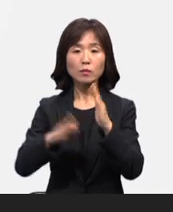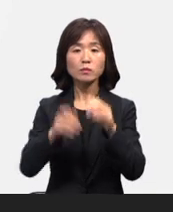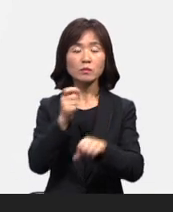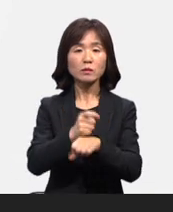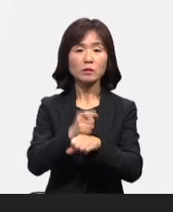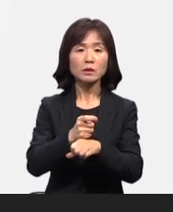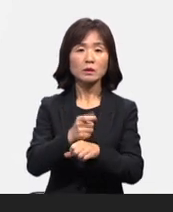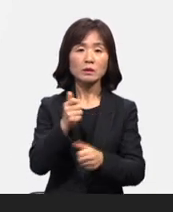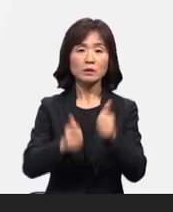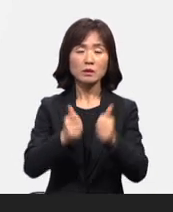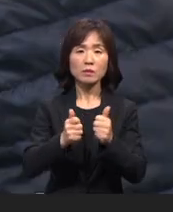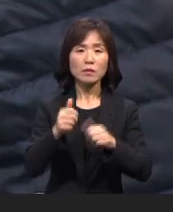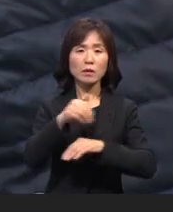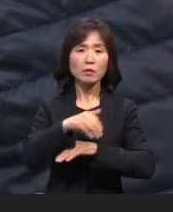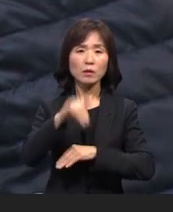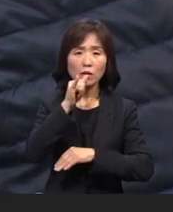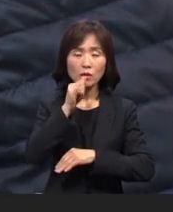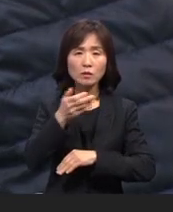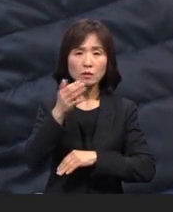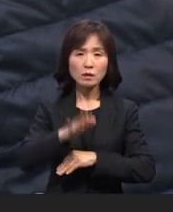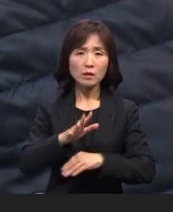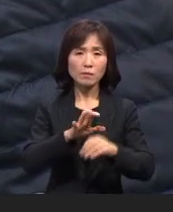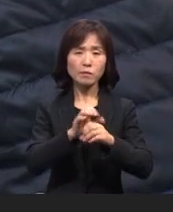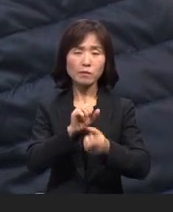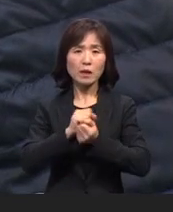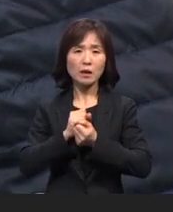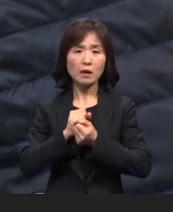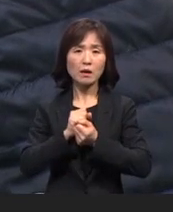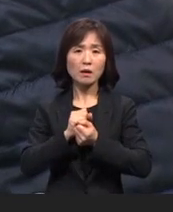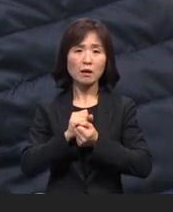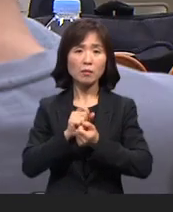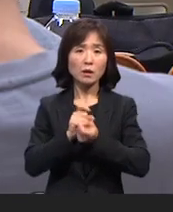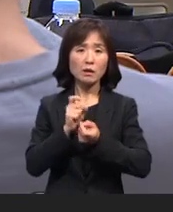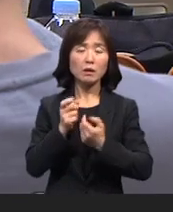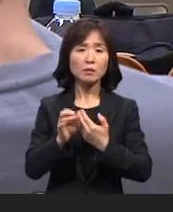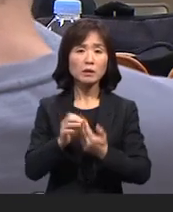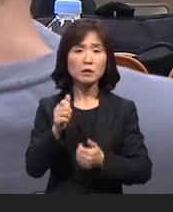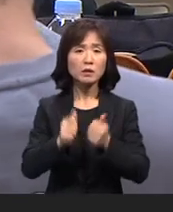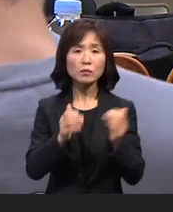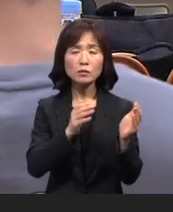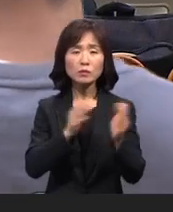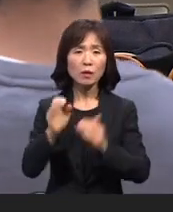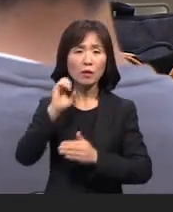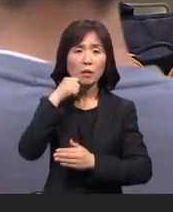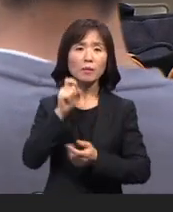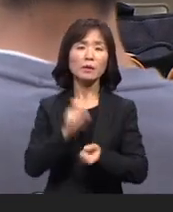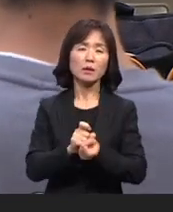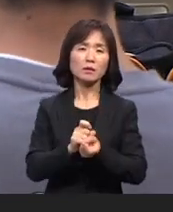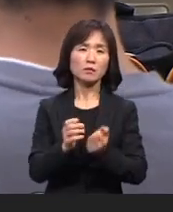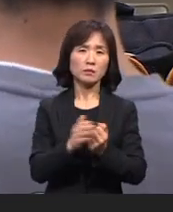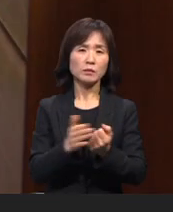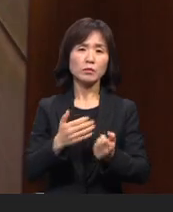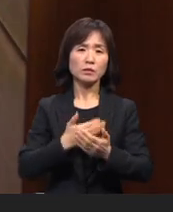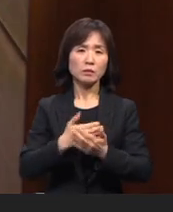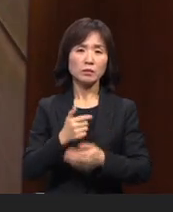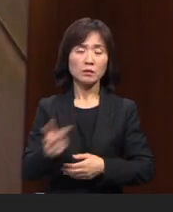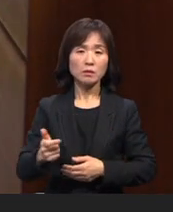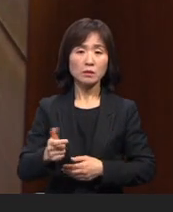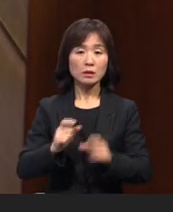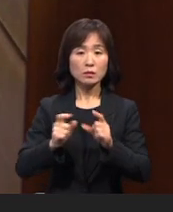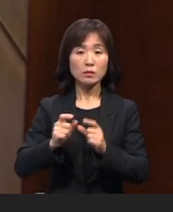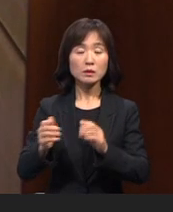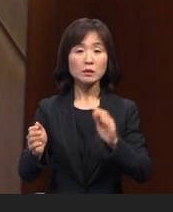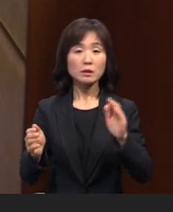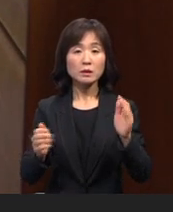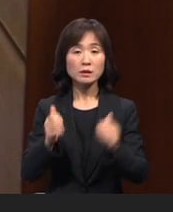공무원 시험이 예정돼 있는데 코로나 바이러스에 감염될 경우 시험 준비에 큰 차질이 생기기 때문입니다. 일부